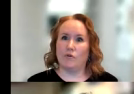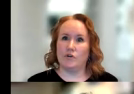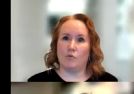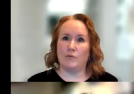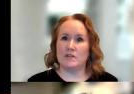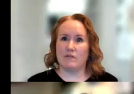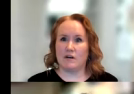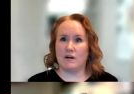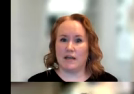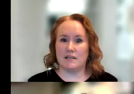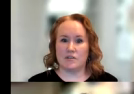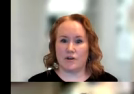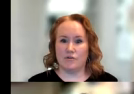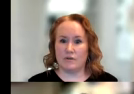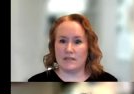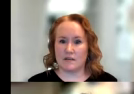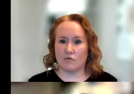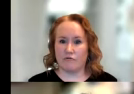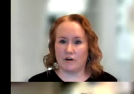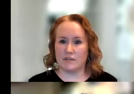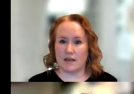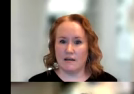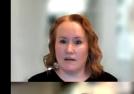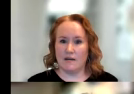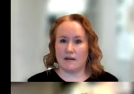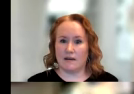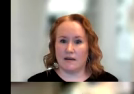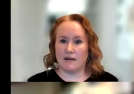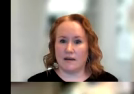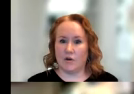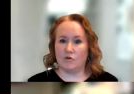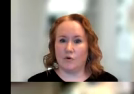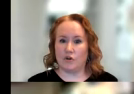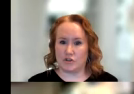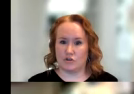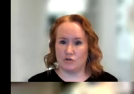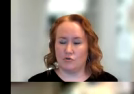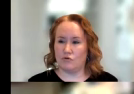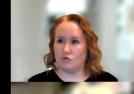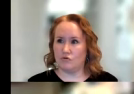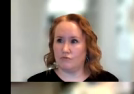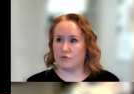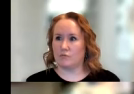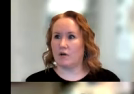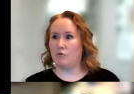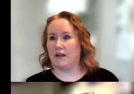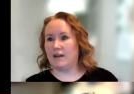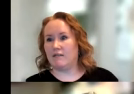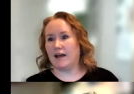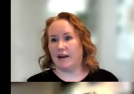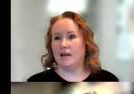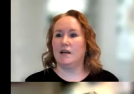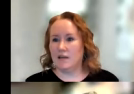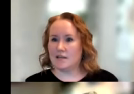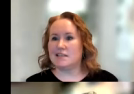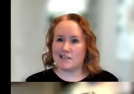prøver å jobbe med å se om vi kan lage en litt større nordisk konferanse ut på høsten 2022, som da mulig vil